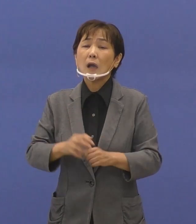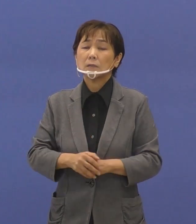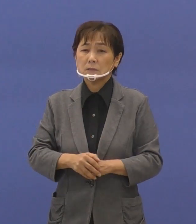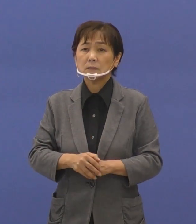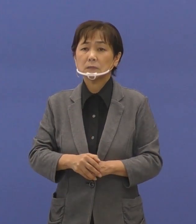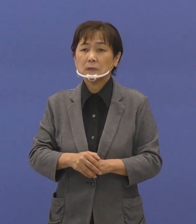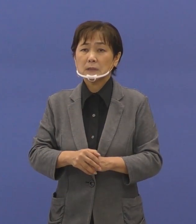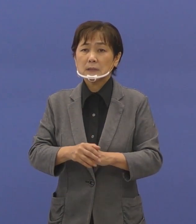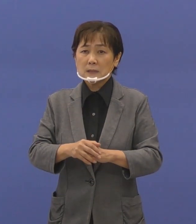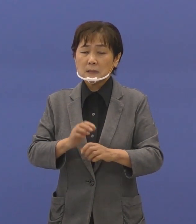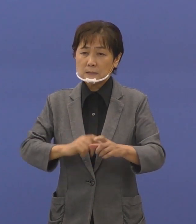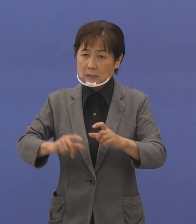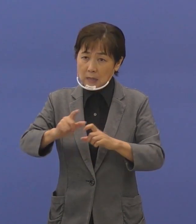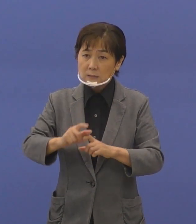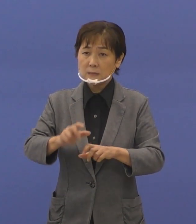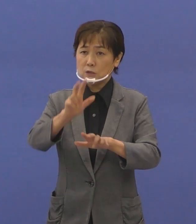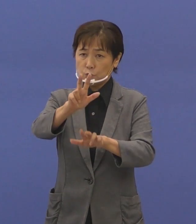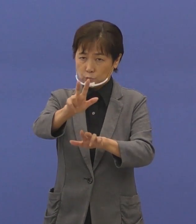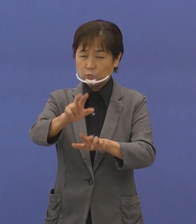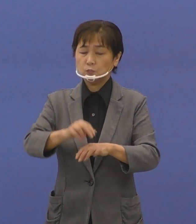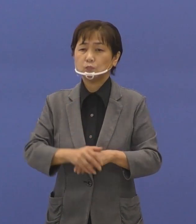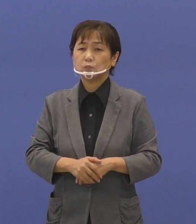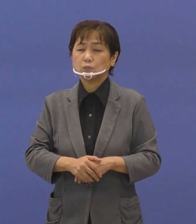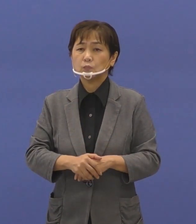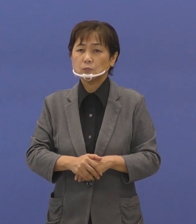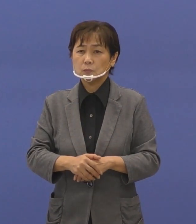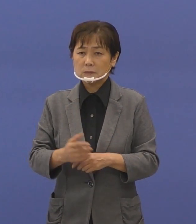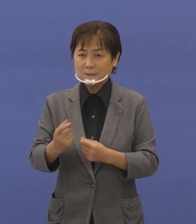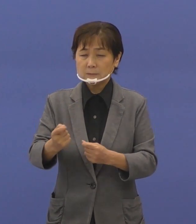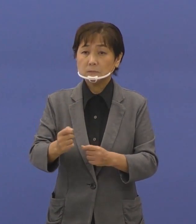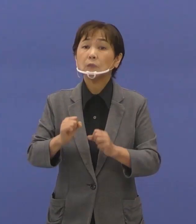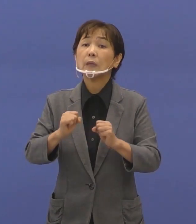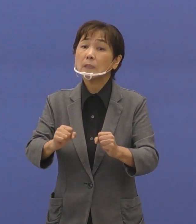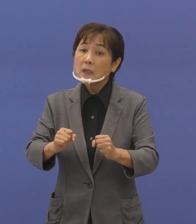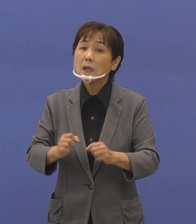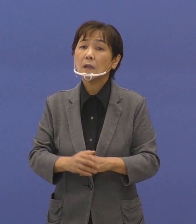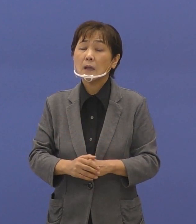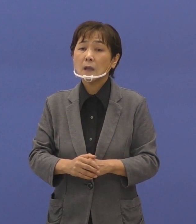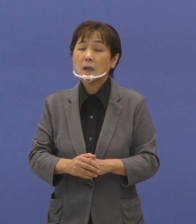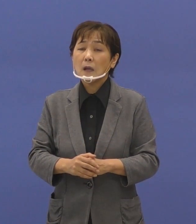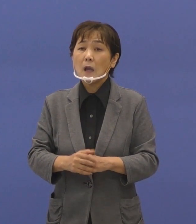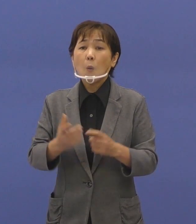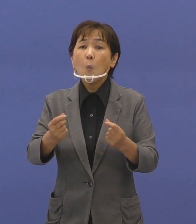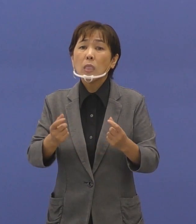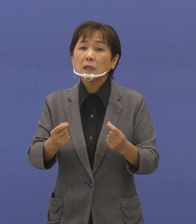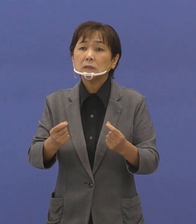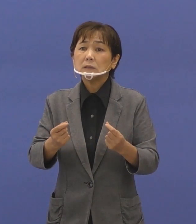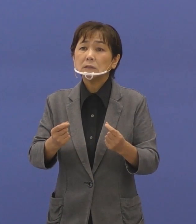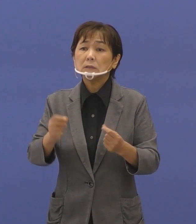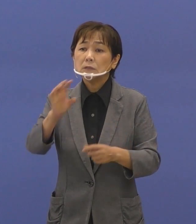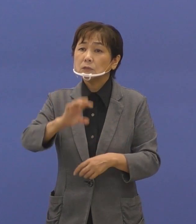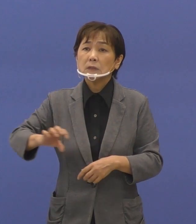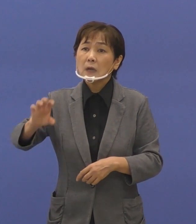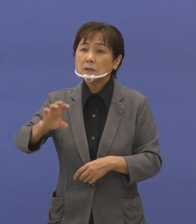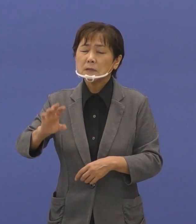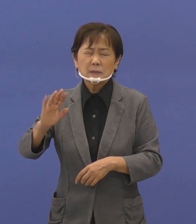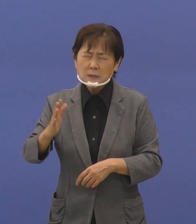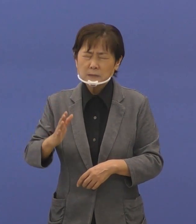むということでありますので、ぜひですね、この今回